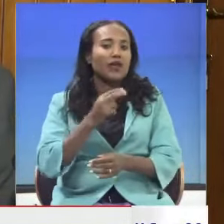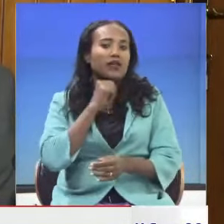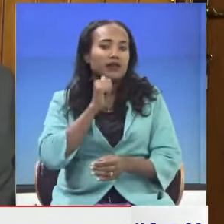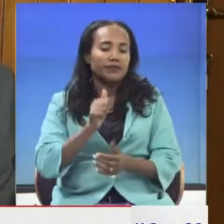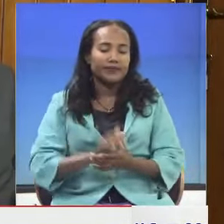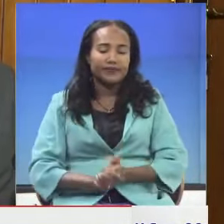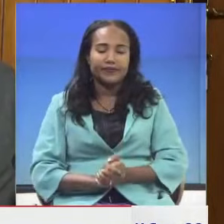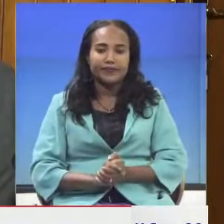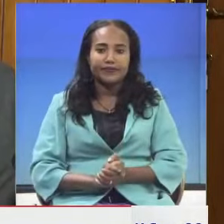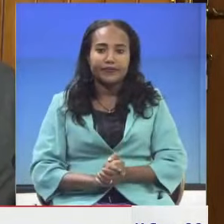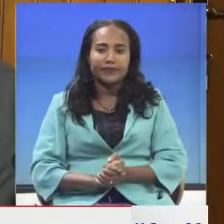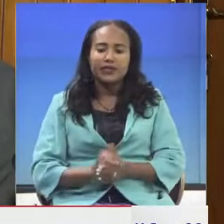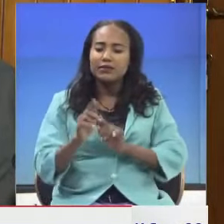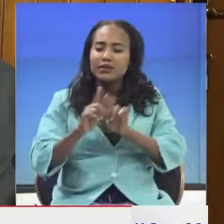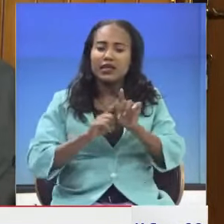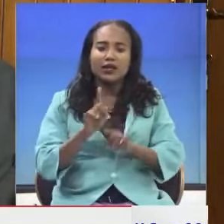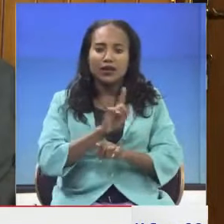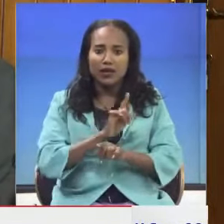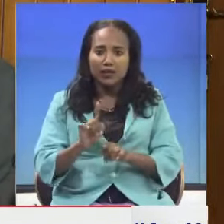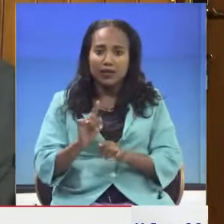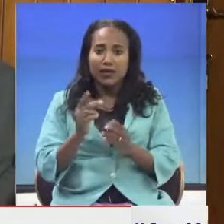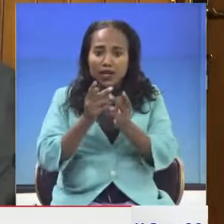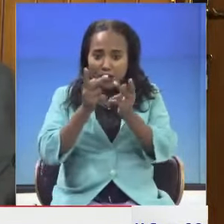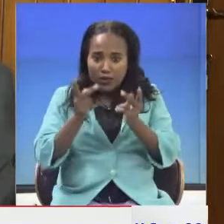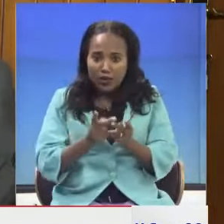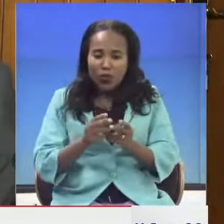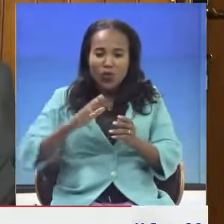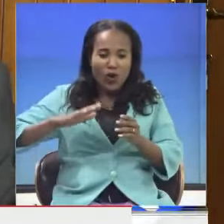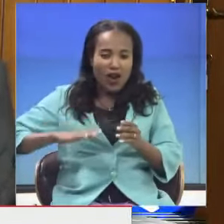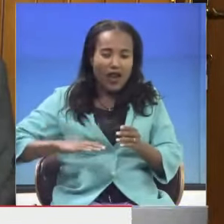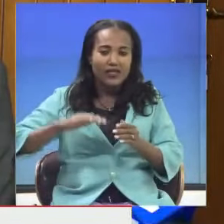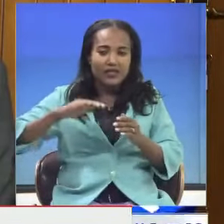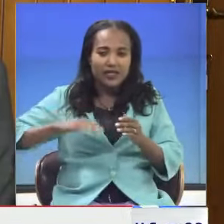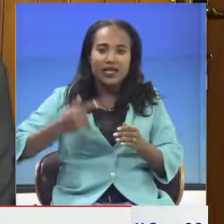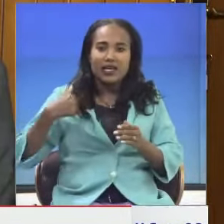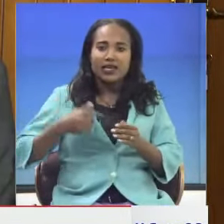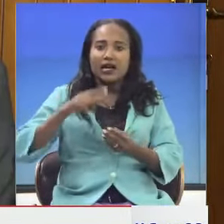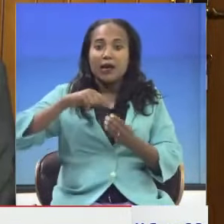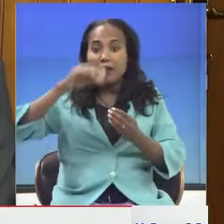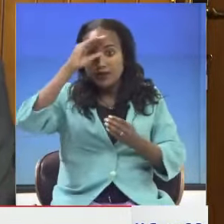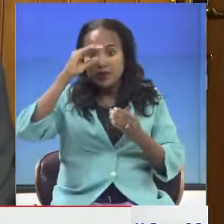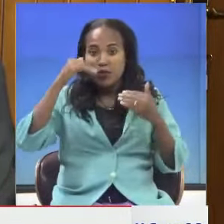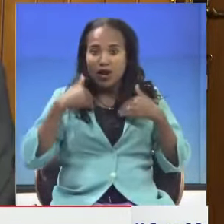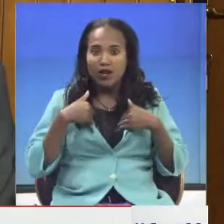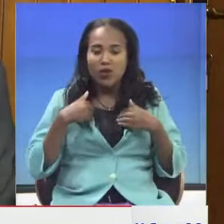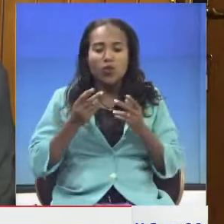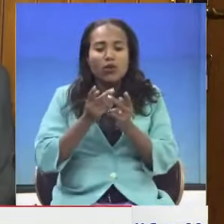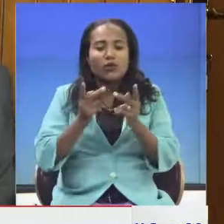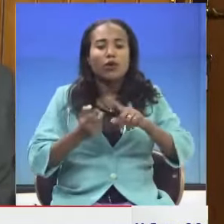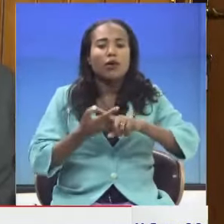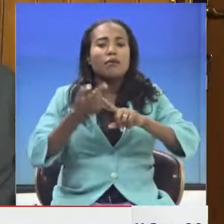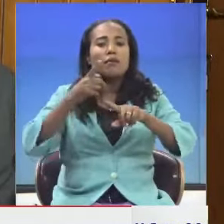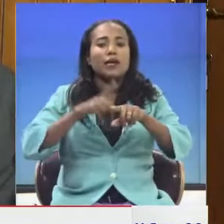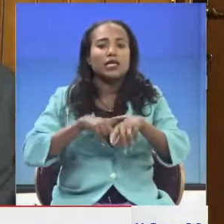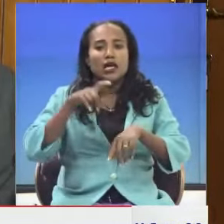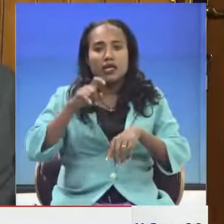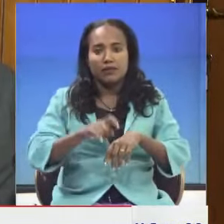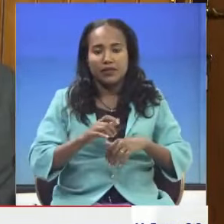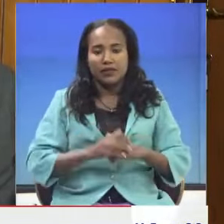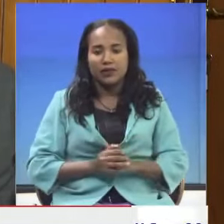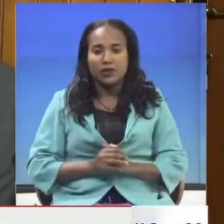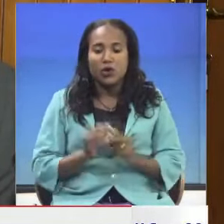አይጠቅምም። ስለማይጠቅም ማለት ምን ደራድረው የለም። ከቀዬ ወደ ኋላ የሸሸ የኛ አካባቢ ሰው ካለ ወደ ቀዬው መመለስ መቻል